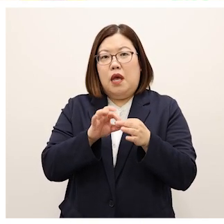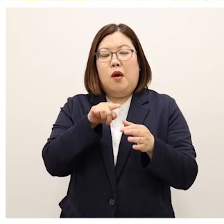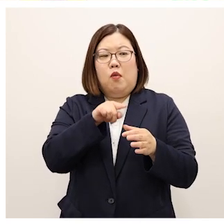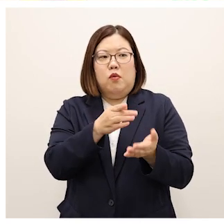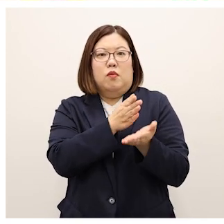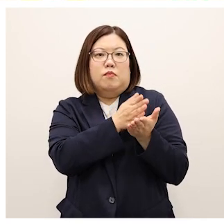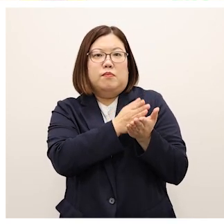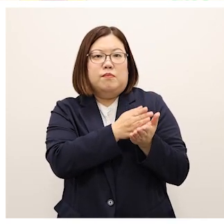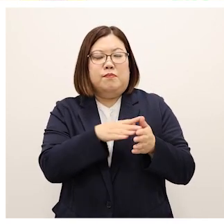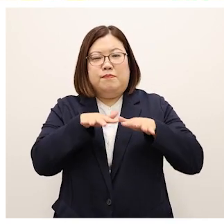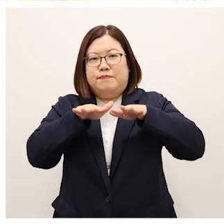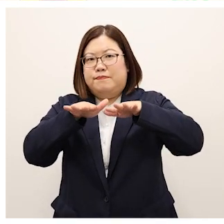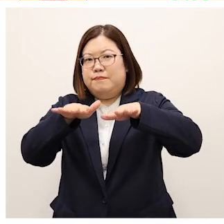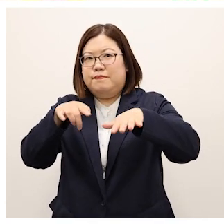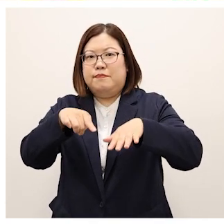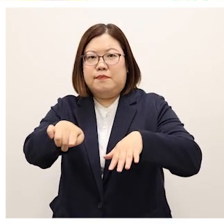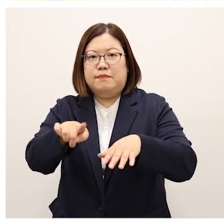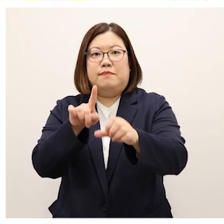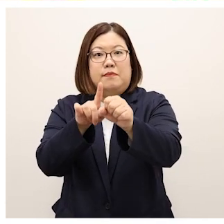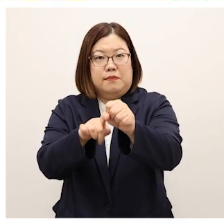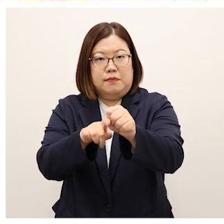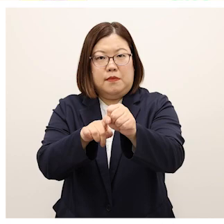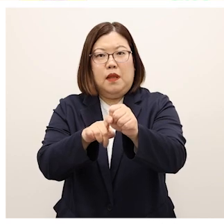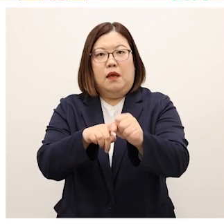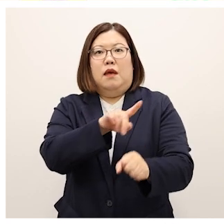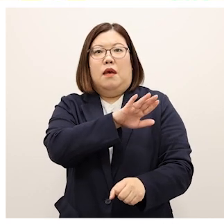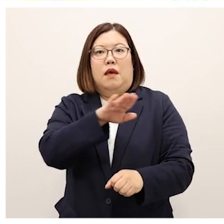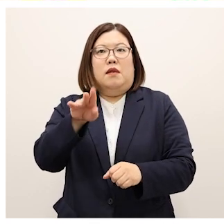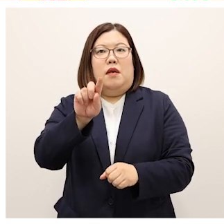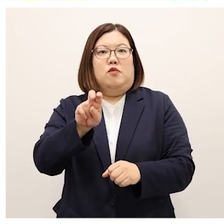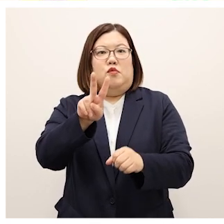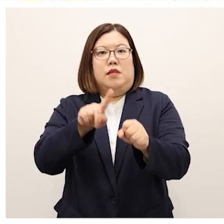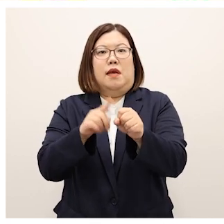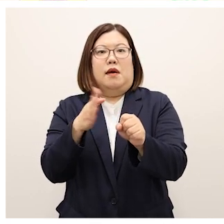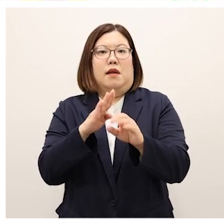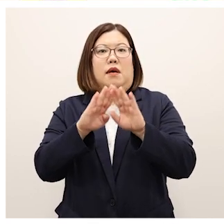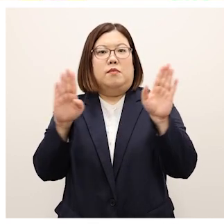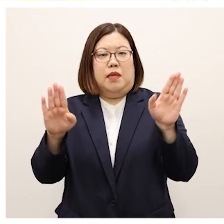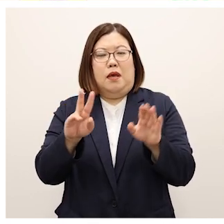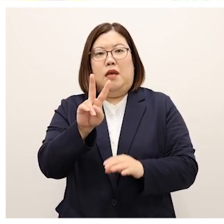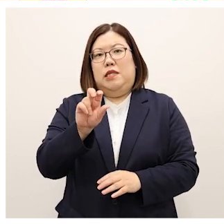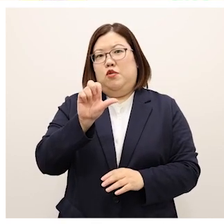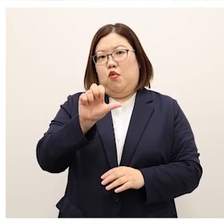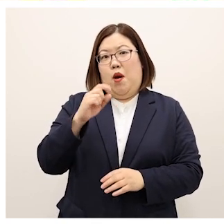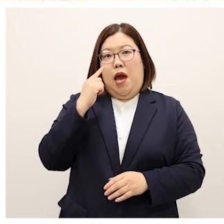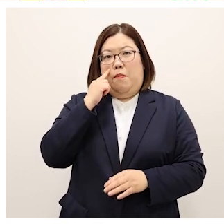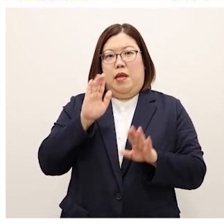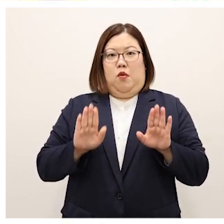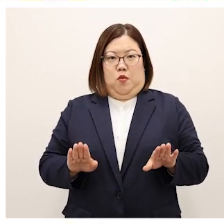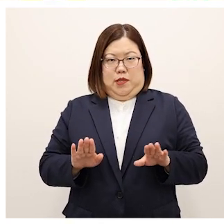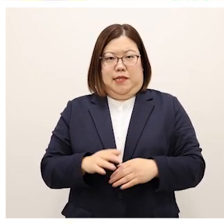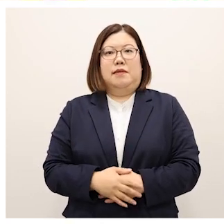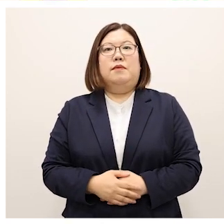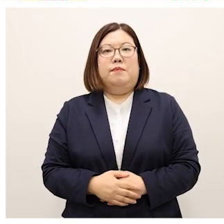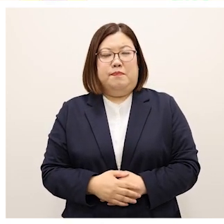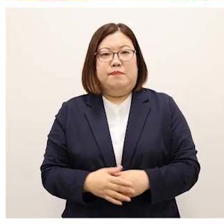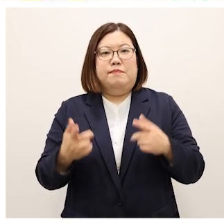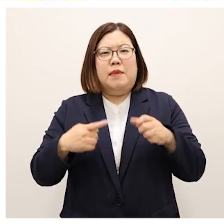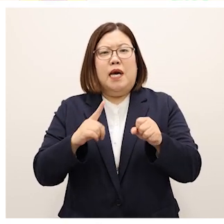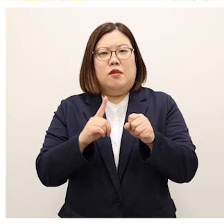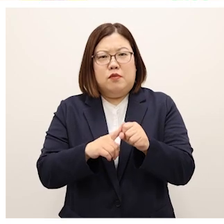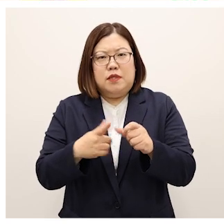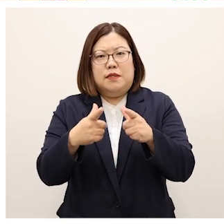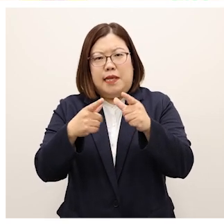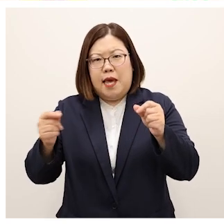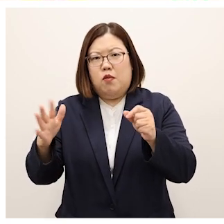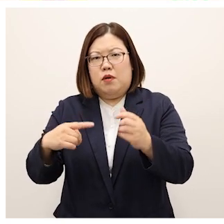広く発信することを目的に平成12年に始まり、そして25回目となります。例年ご好評を